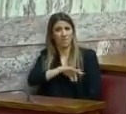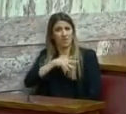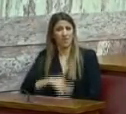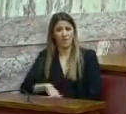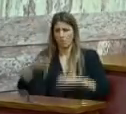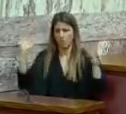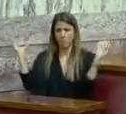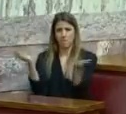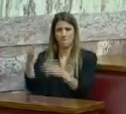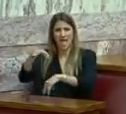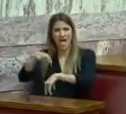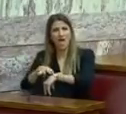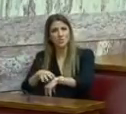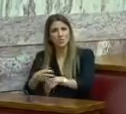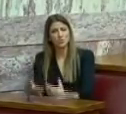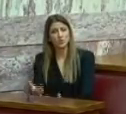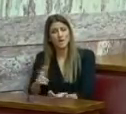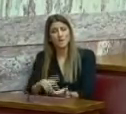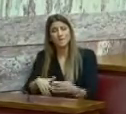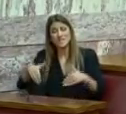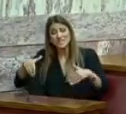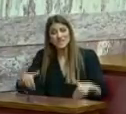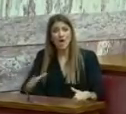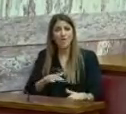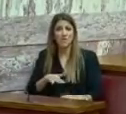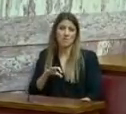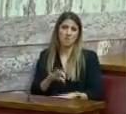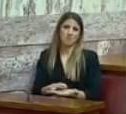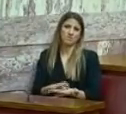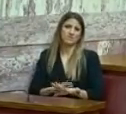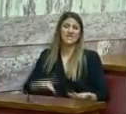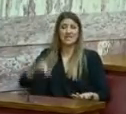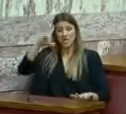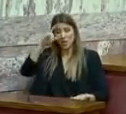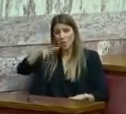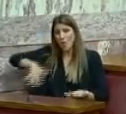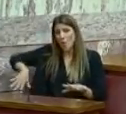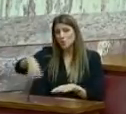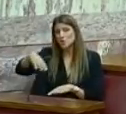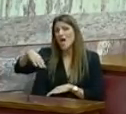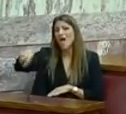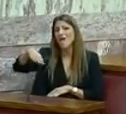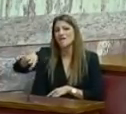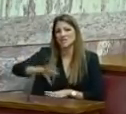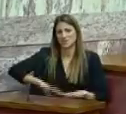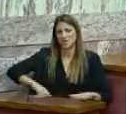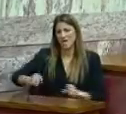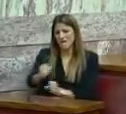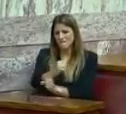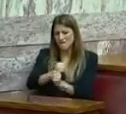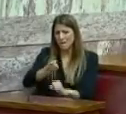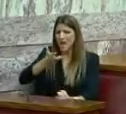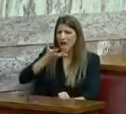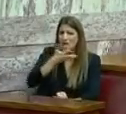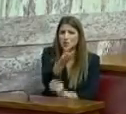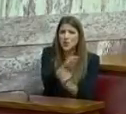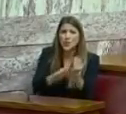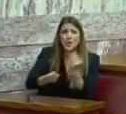όταν υπάρχει προκλητή ζήτηση και προκλητή φαρμακευτική δαπάνη που